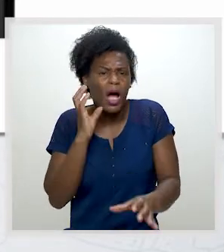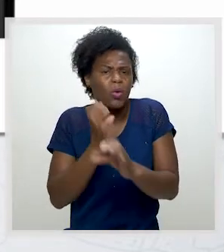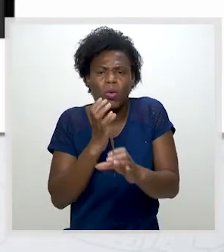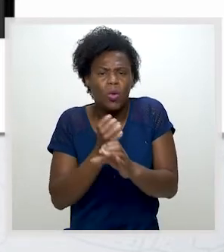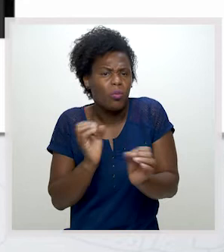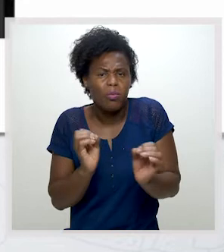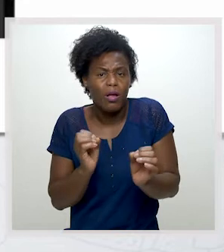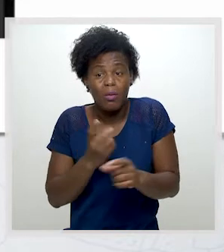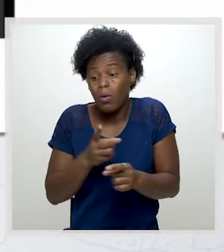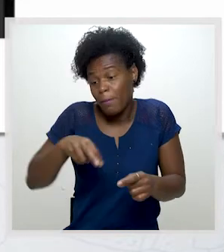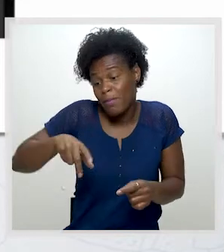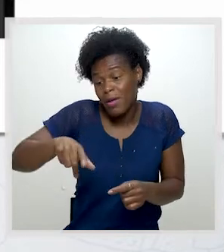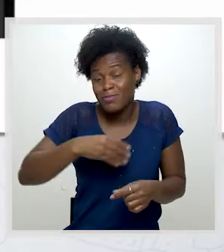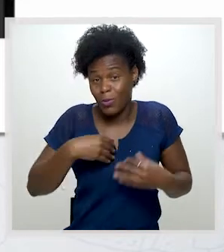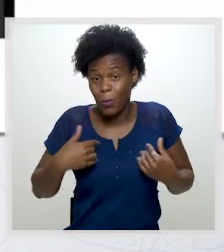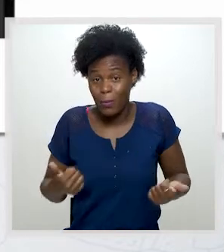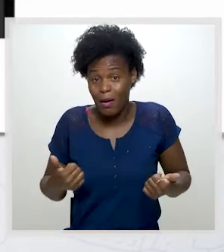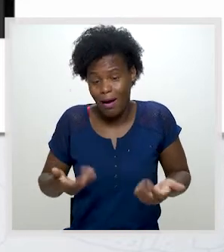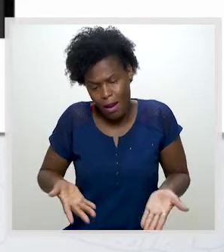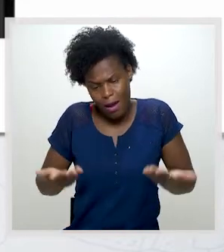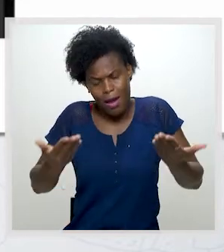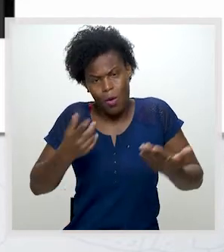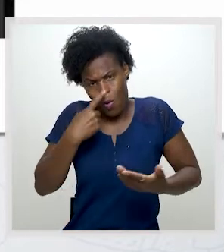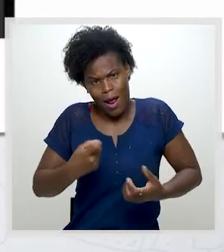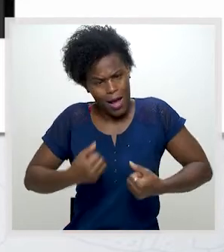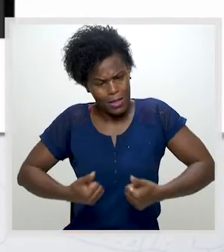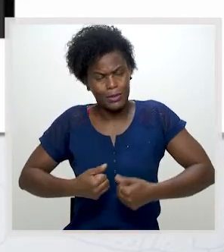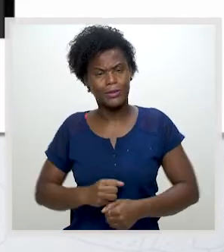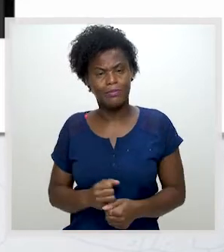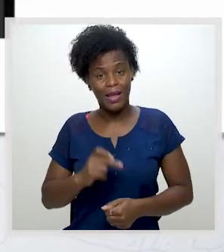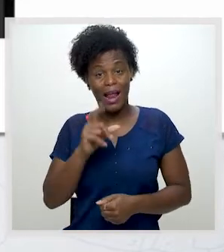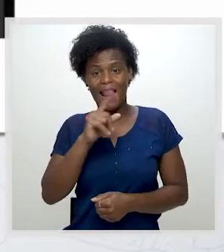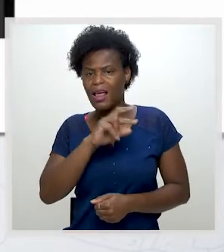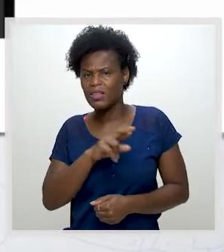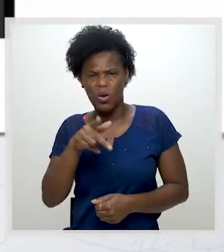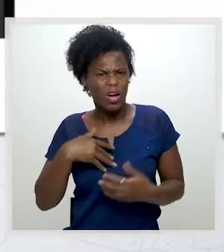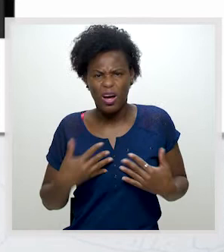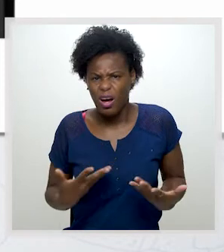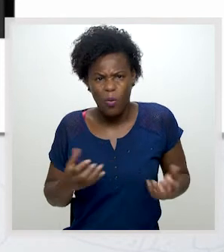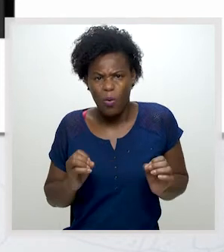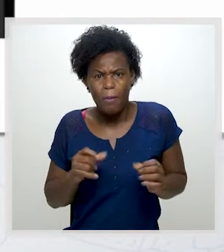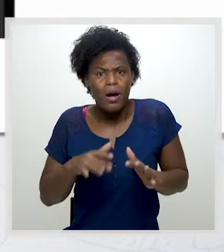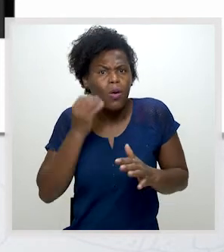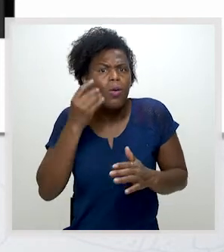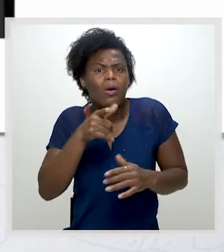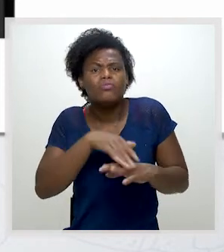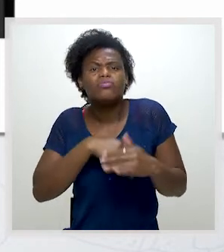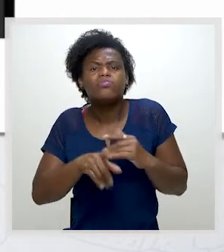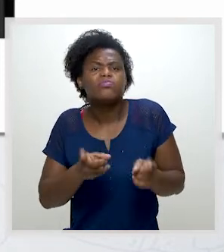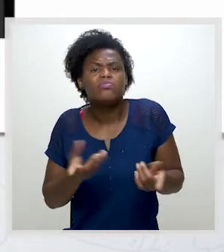bus? Parce que marcher, c'est bon pour la santé. Allez, courage, Alex. Vous n'êtes pas fatigué? Mais comment vous